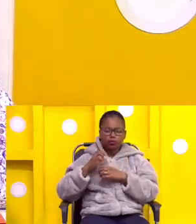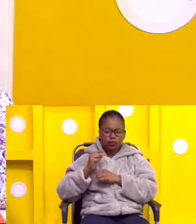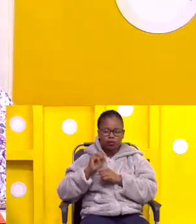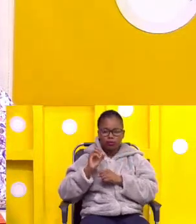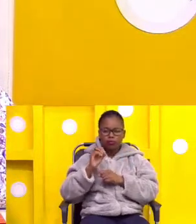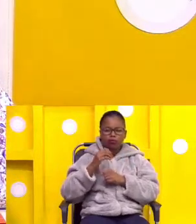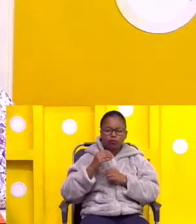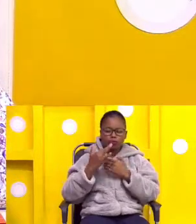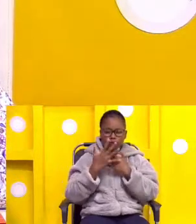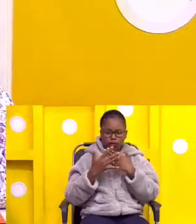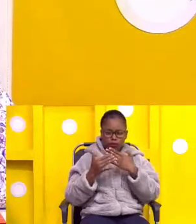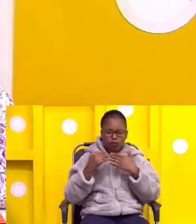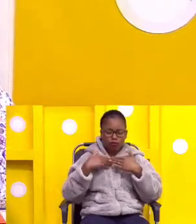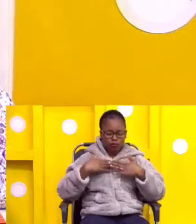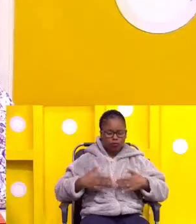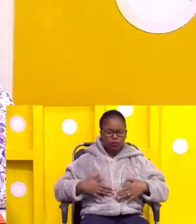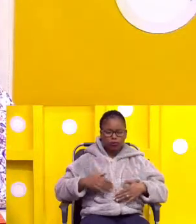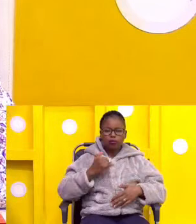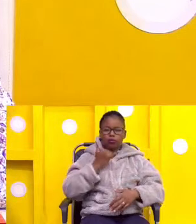kwihoka mundu